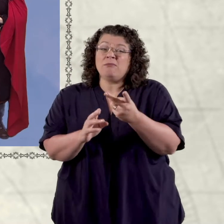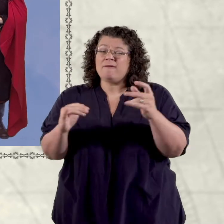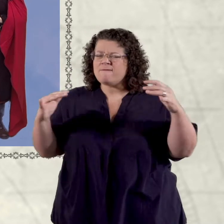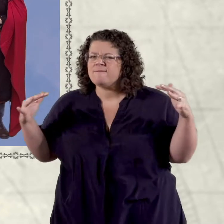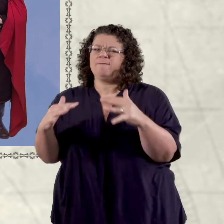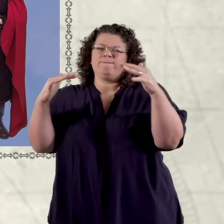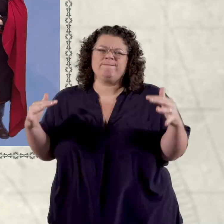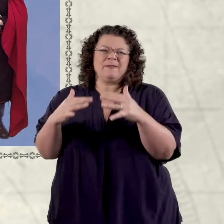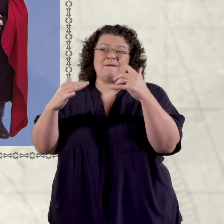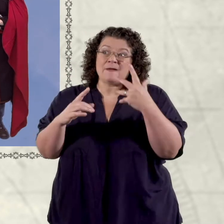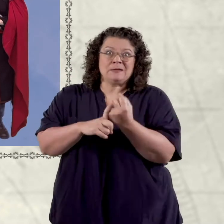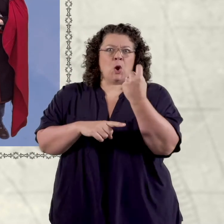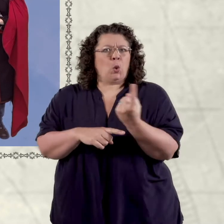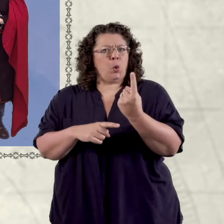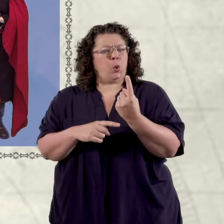ddyle cael Gwynedd.